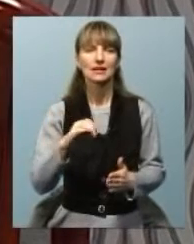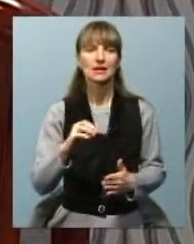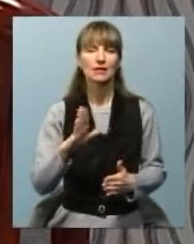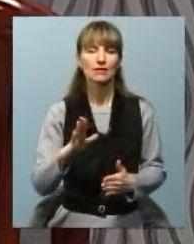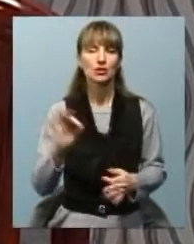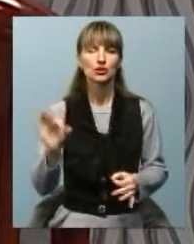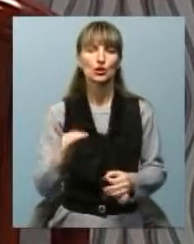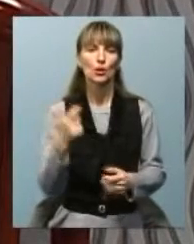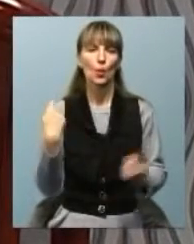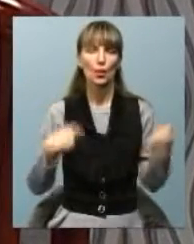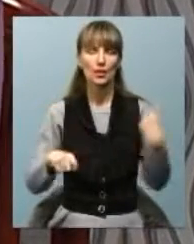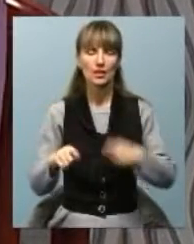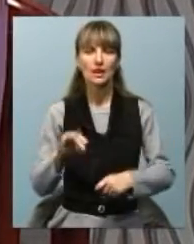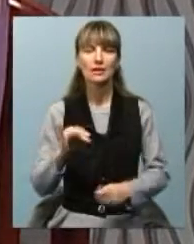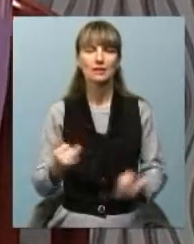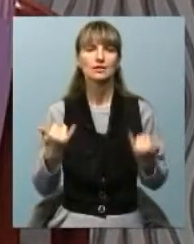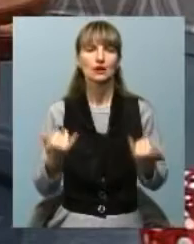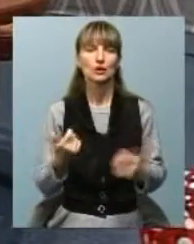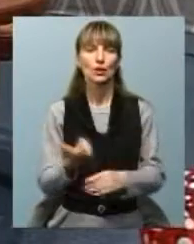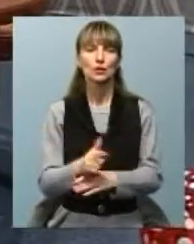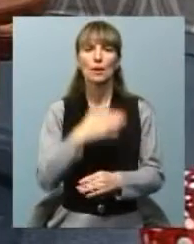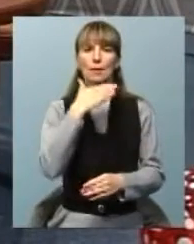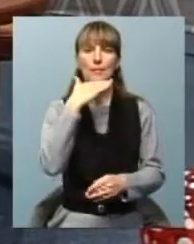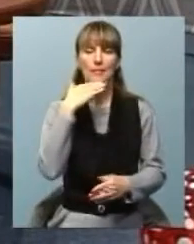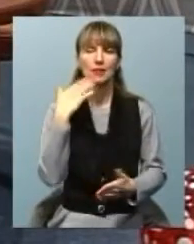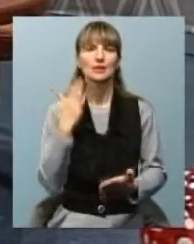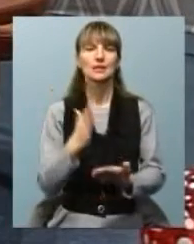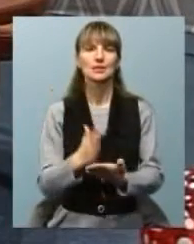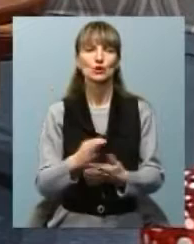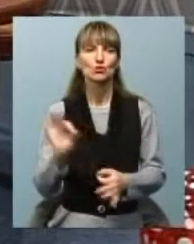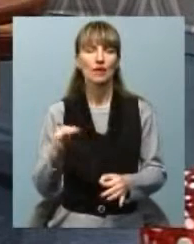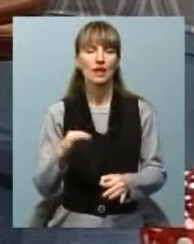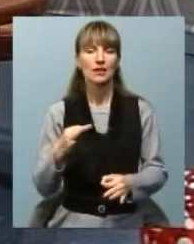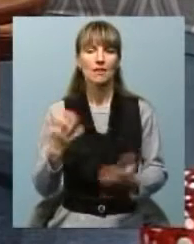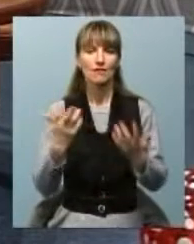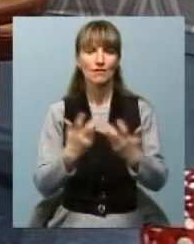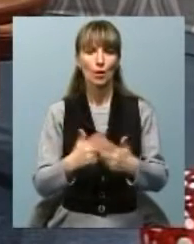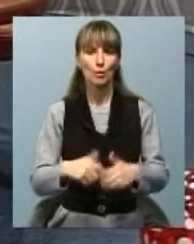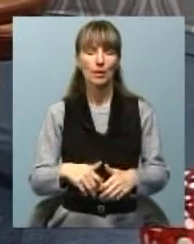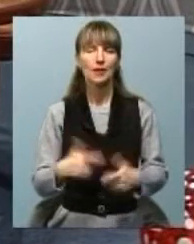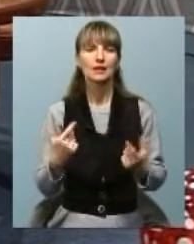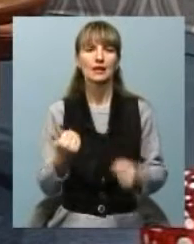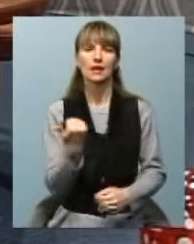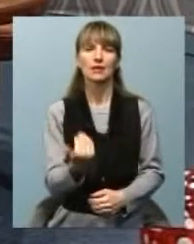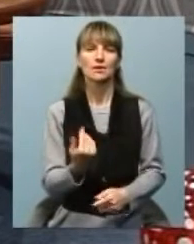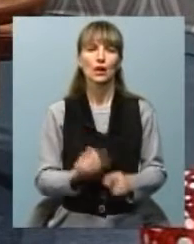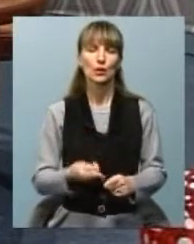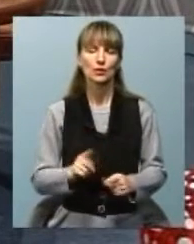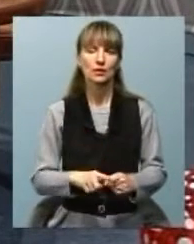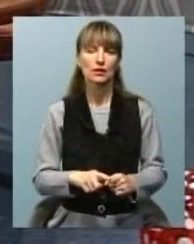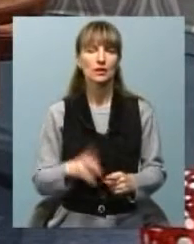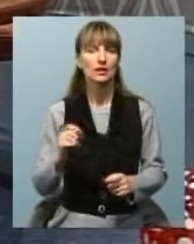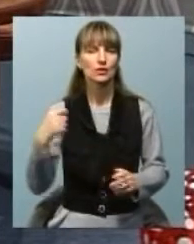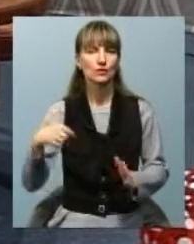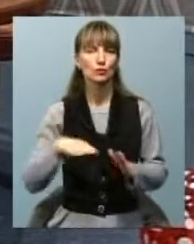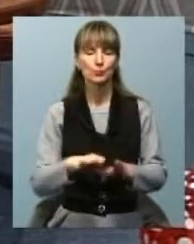шиють одяг. І дуже таки зараз, до речі, дуже багато існують швейних фабрик, де цих людей, не швейні